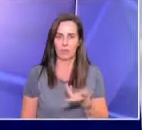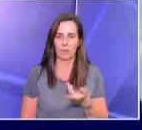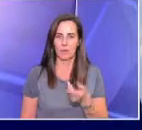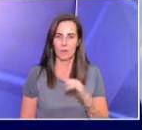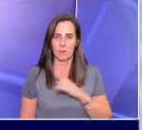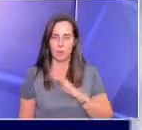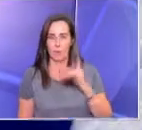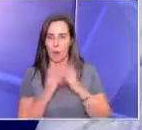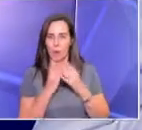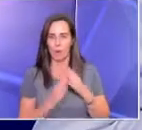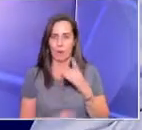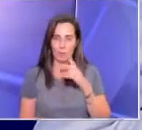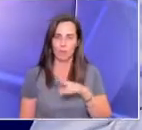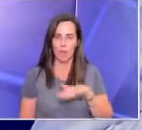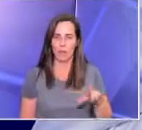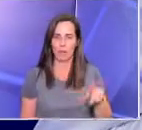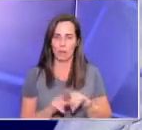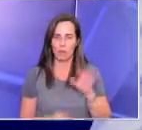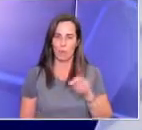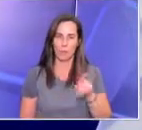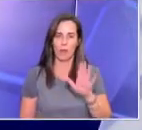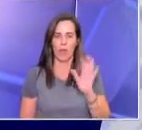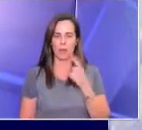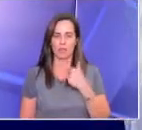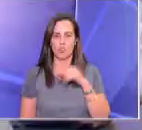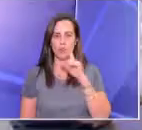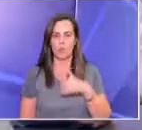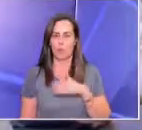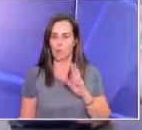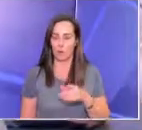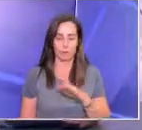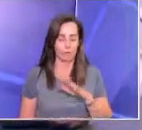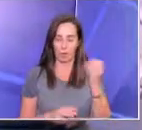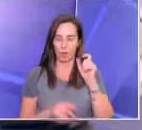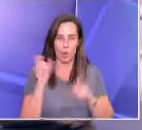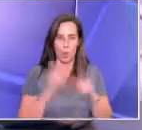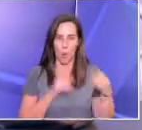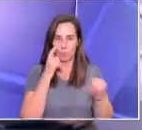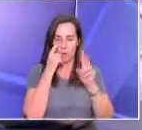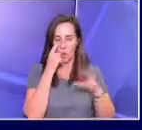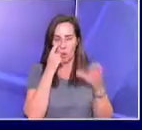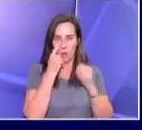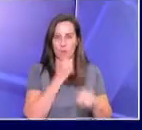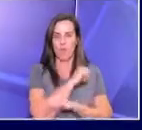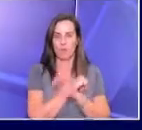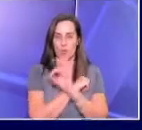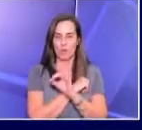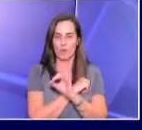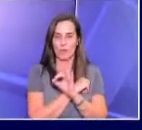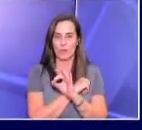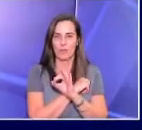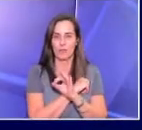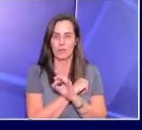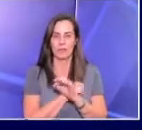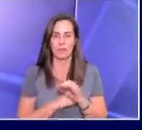אומר. בכל חוג בית. אמר לי, יש לי ילדים כמו שפוגעים בך, אל תזכיר אותי יותר. אבל יכולתי לקחת את כל הדמויות האלה, יכולתי לקחת את העוזר הבכיר, ישראל, רמת